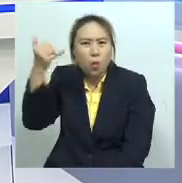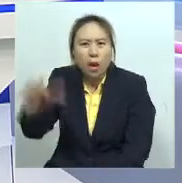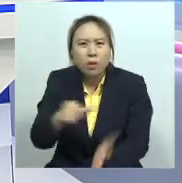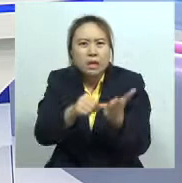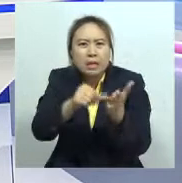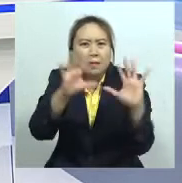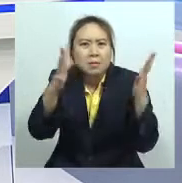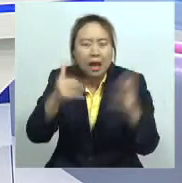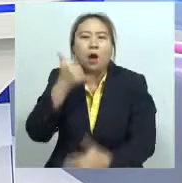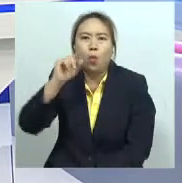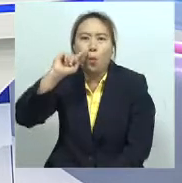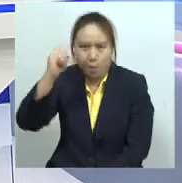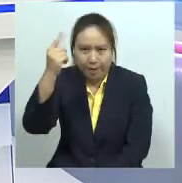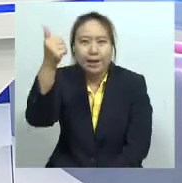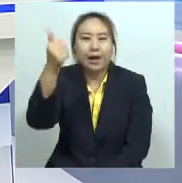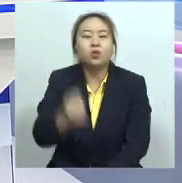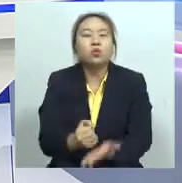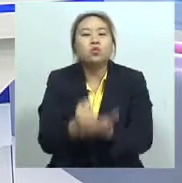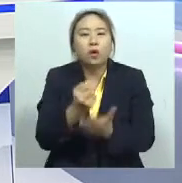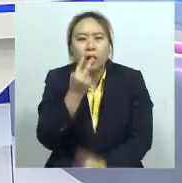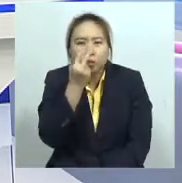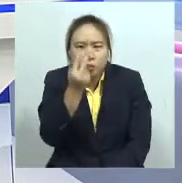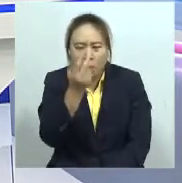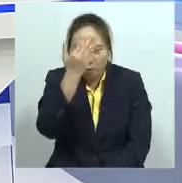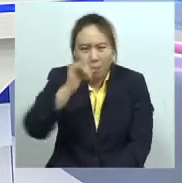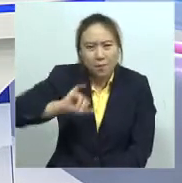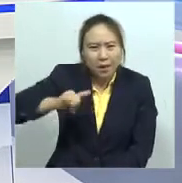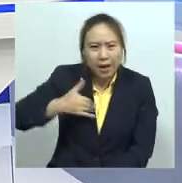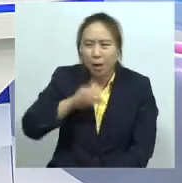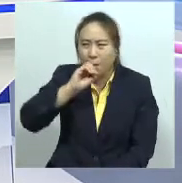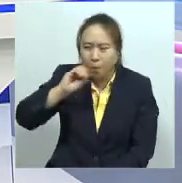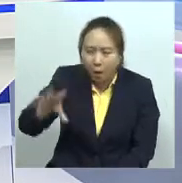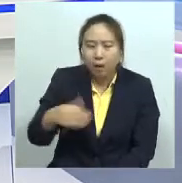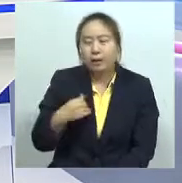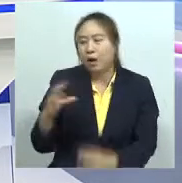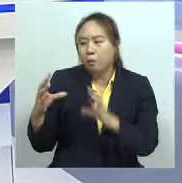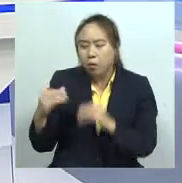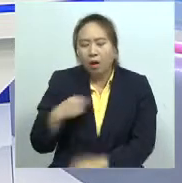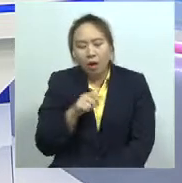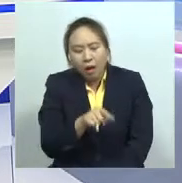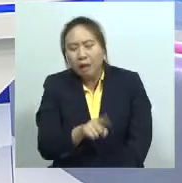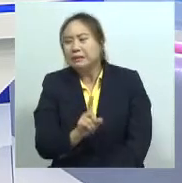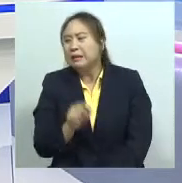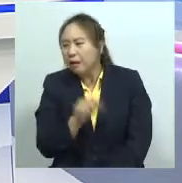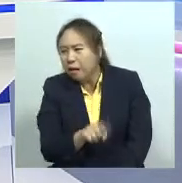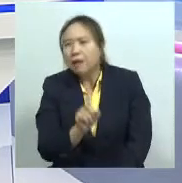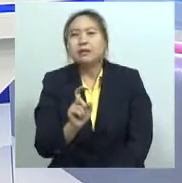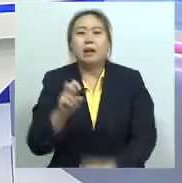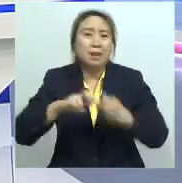ก็โทรไปแจ้งซ้ำอีกได้ ใช่ช่วยกันเป็นหูเป็นตาเพราะว่าบางทีเนี่ยเราบอกแล้วก็เราก็บ่นกันอยู่2คนแบบเนี้ยมันไม่ได้ทำให้การ